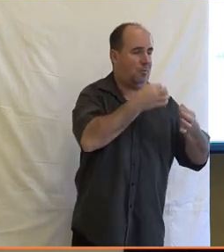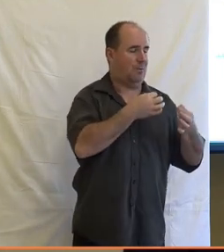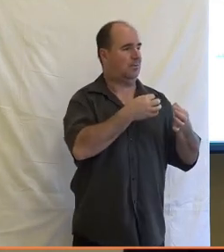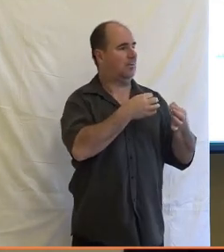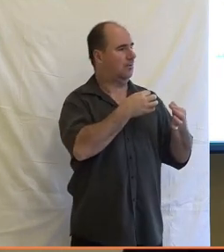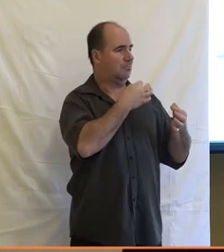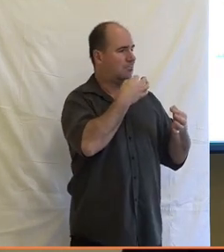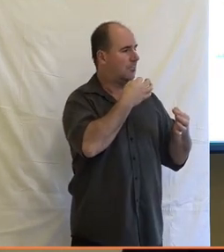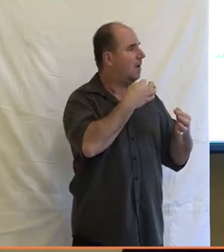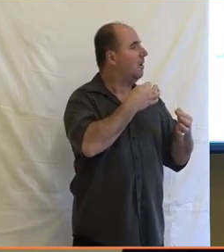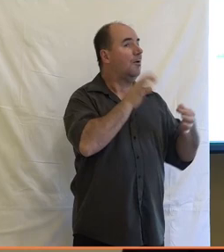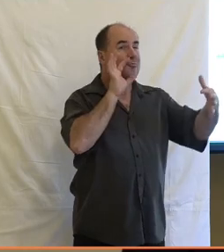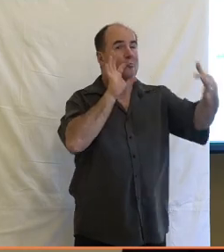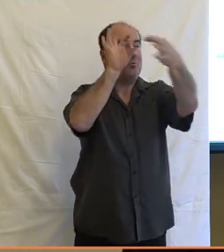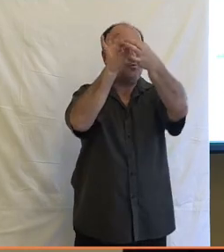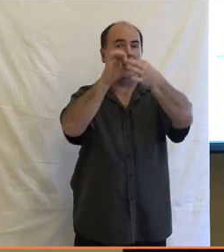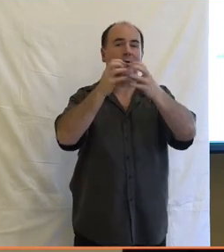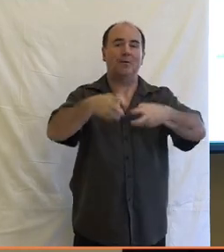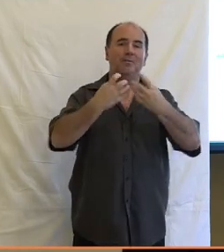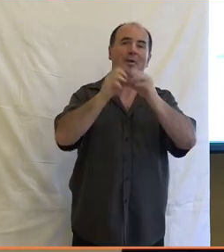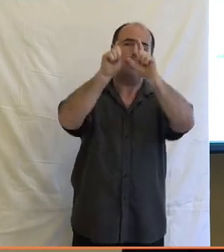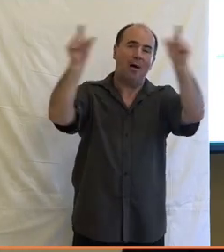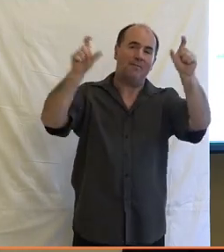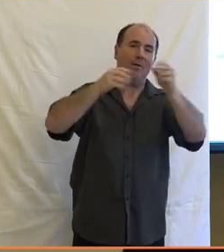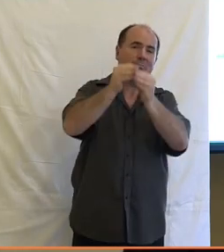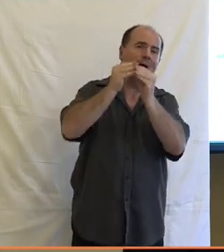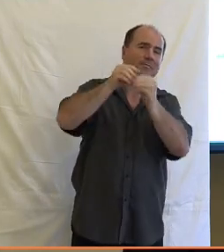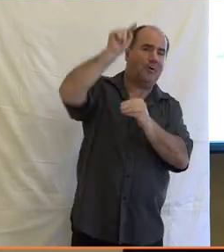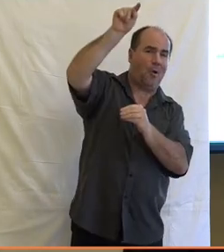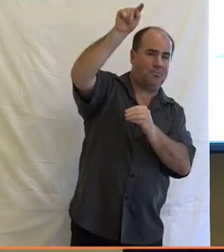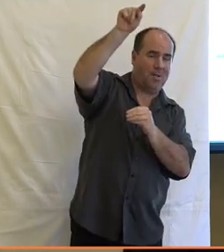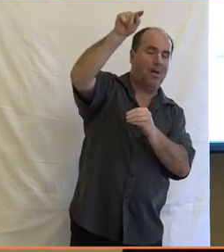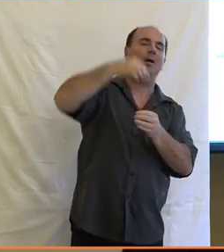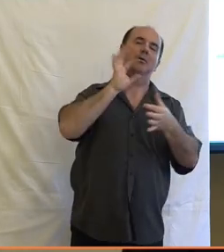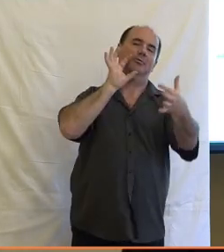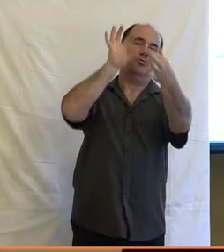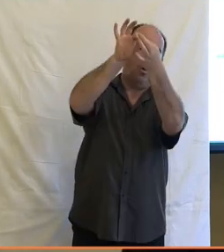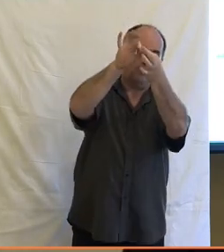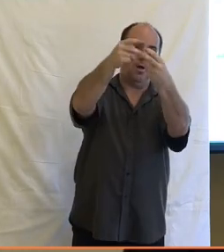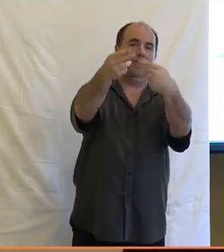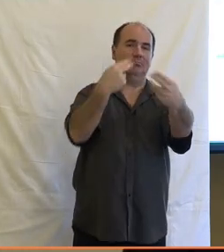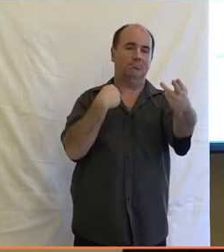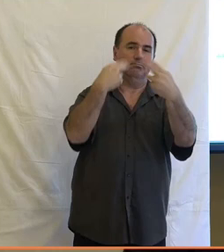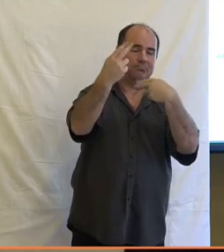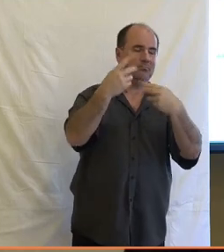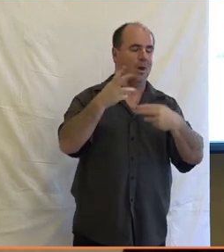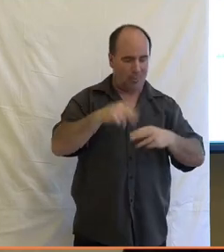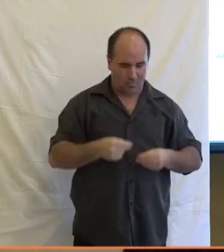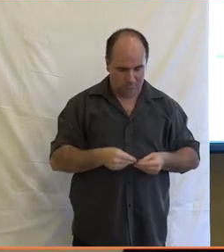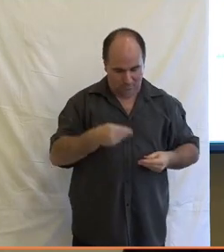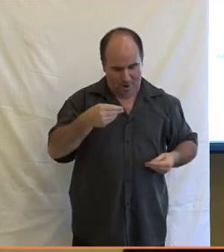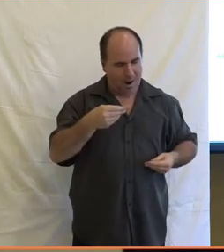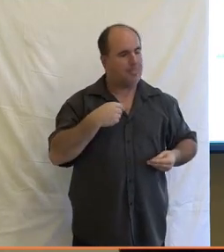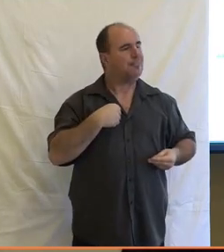s výrobcem, který může být někde z druhého konce světa a podobně, uštěrchat to všechno potom do nějaké recenze. Pak nás samozřejmě za to někdo třeba